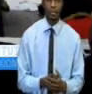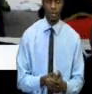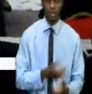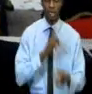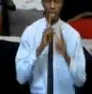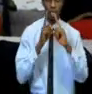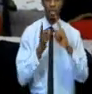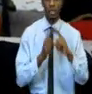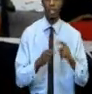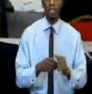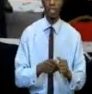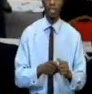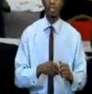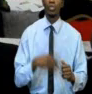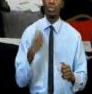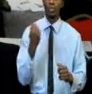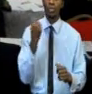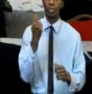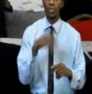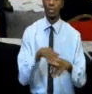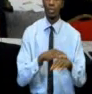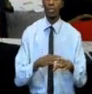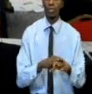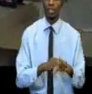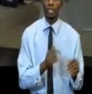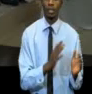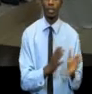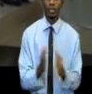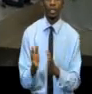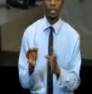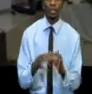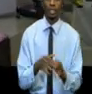Une nuance entre facilitation, conseiller.